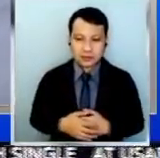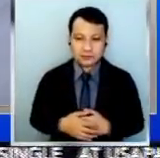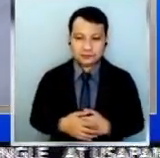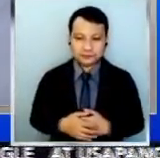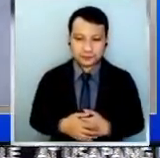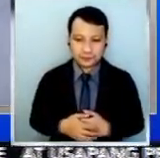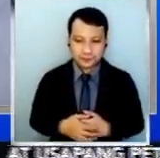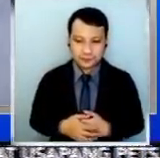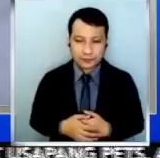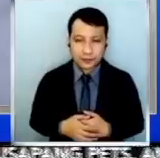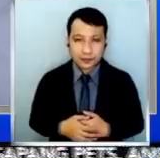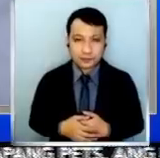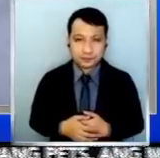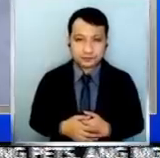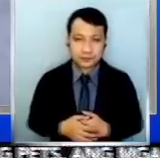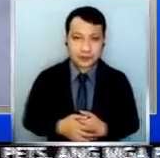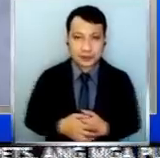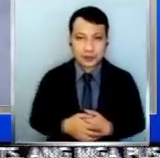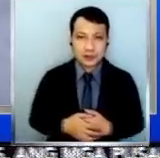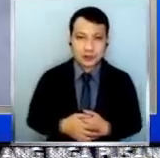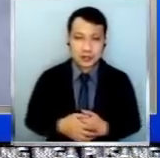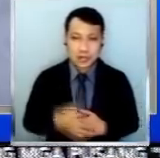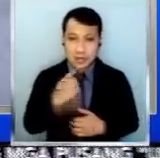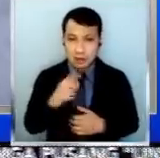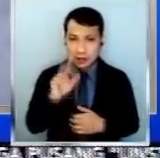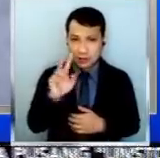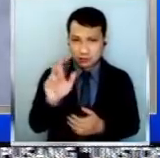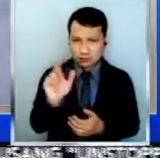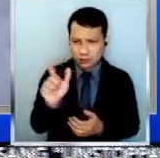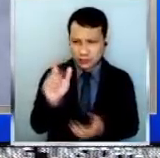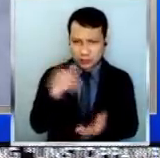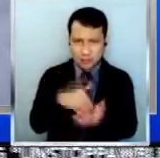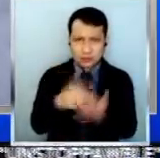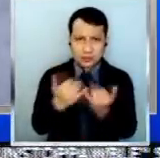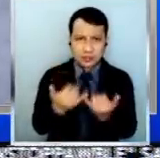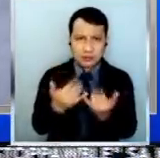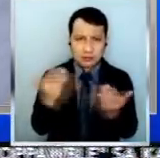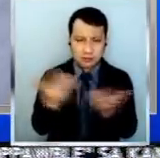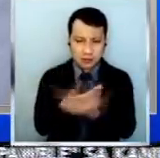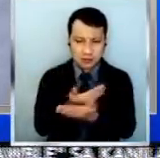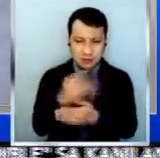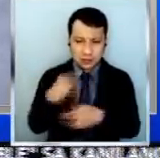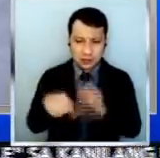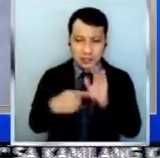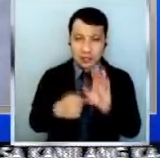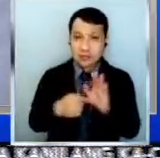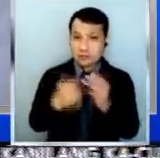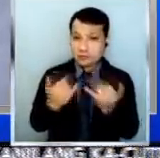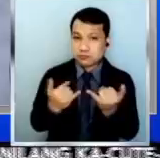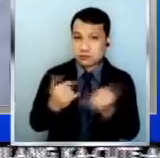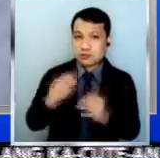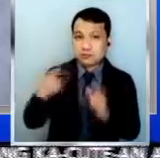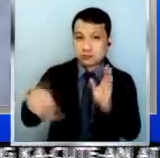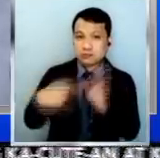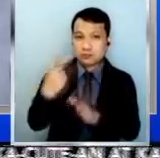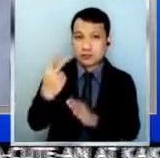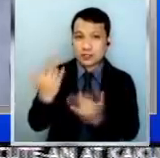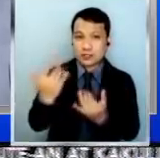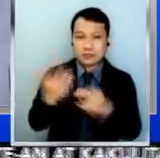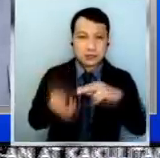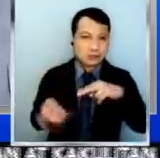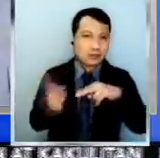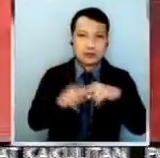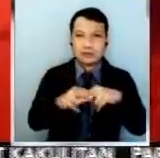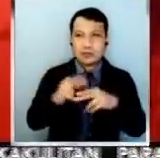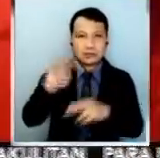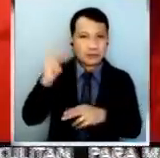Magandang hapon po. Mahigit 20,000 na naman ang bagong kaso ng COVID-19 sa bansa. Pangalawang pinakamataas po ito mula na magsimula ang